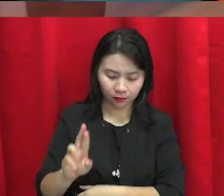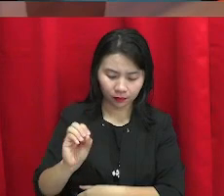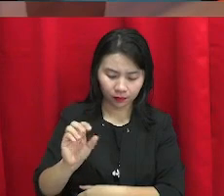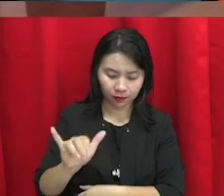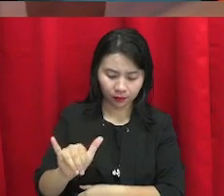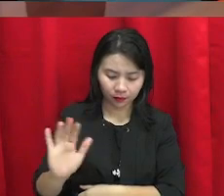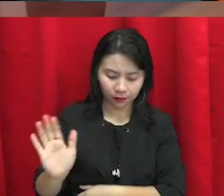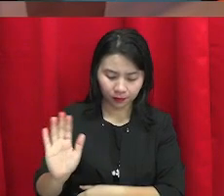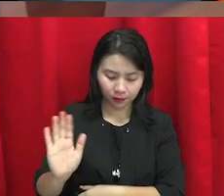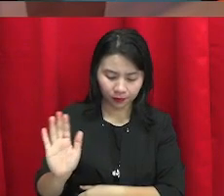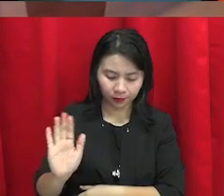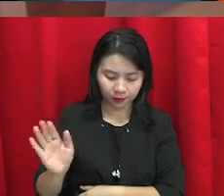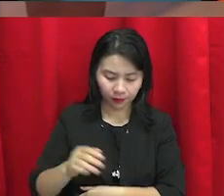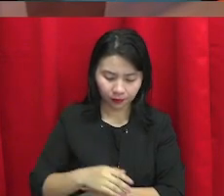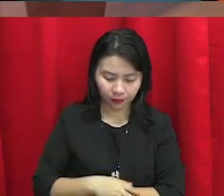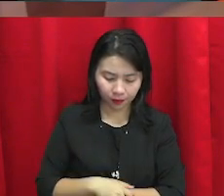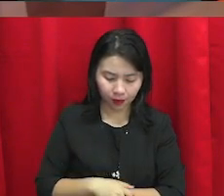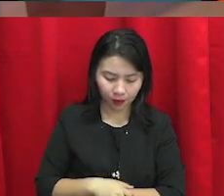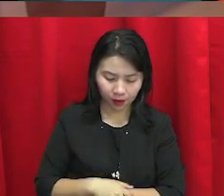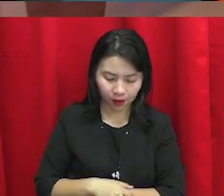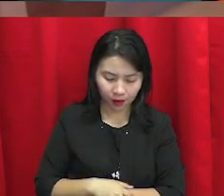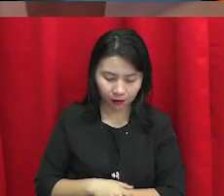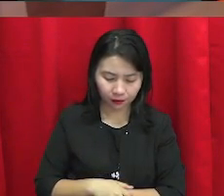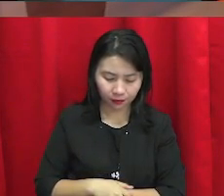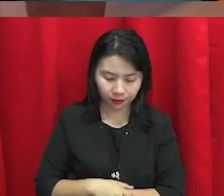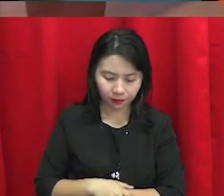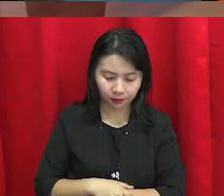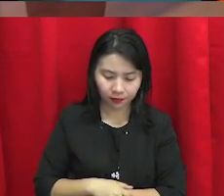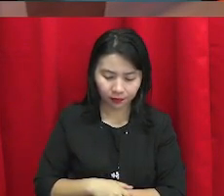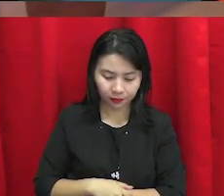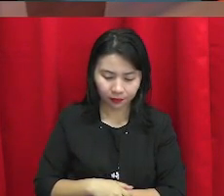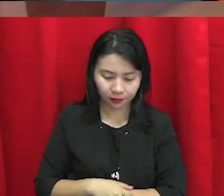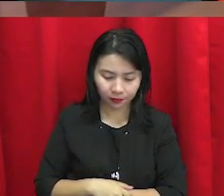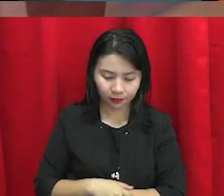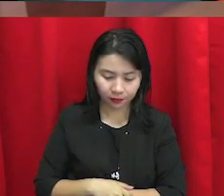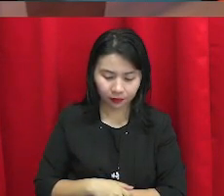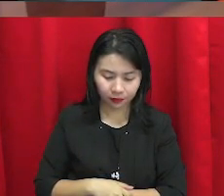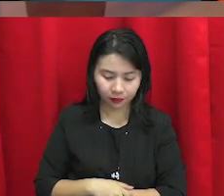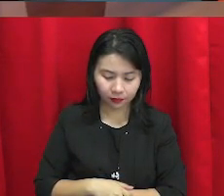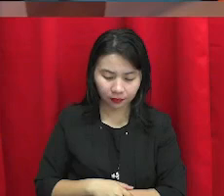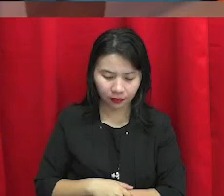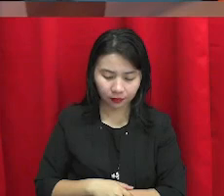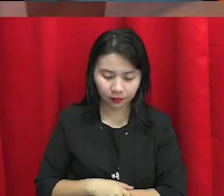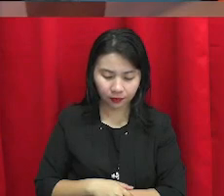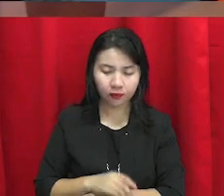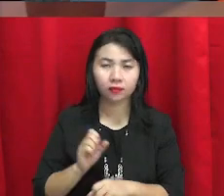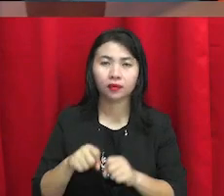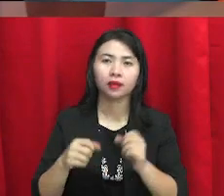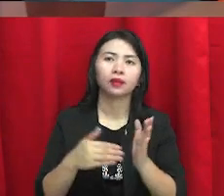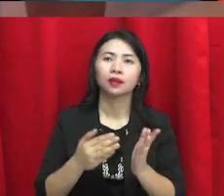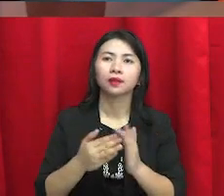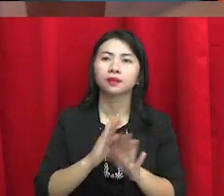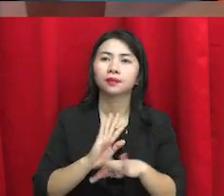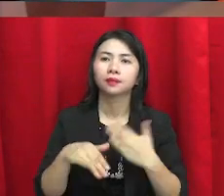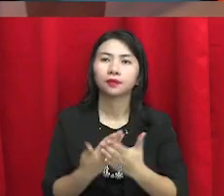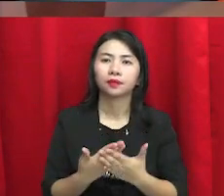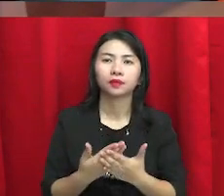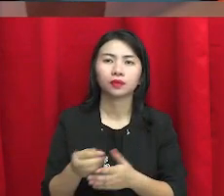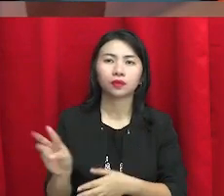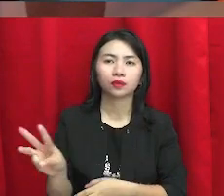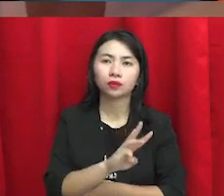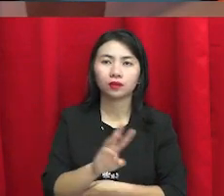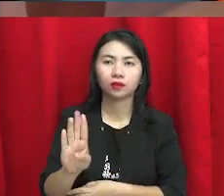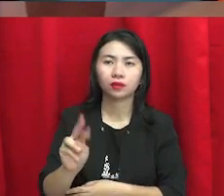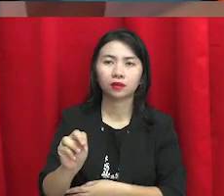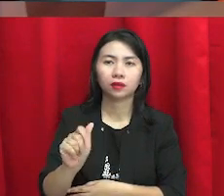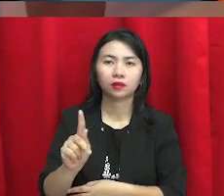ngayon, ngayon yung anniversary nila. Mamaya ako sana kasi. At sa lahat ng Westbank family at sa lahat po ng